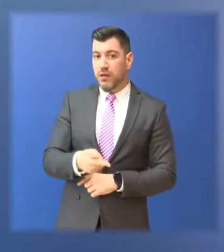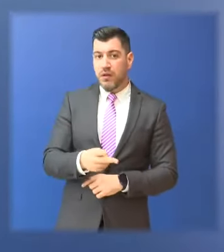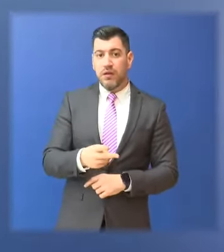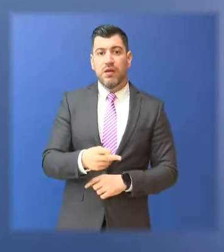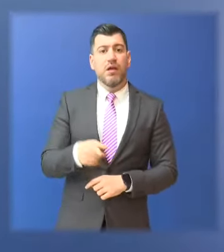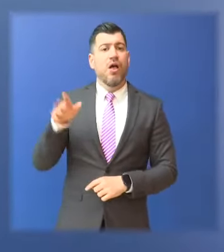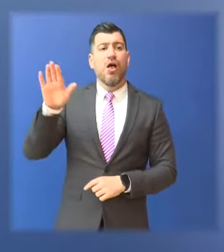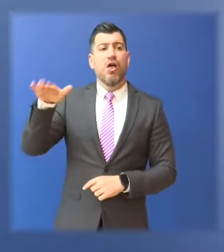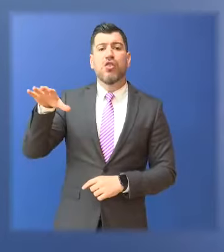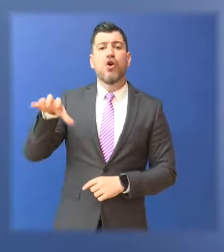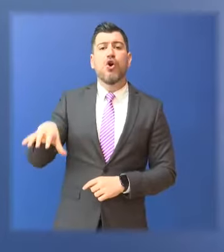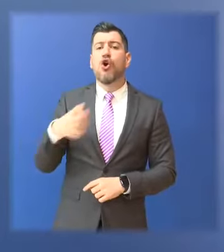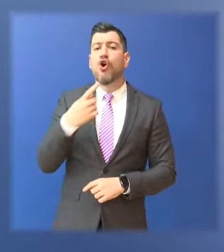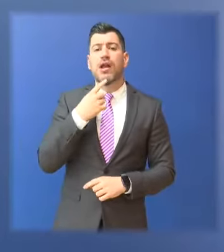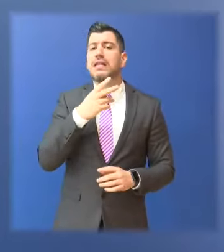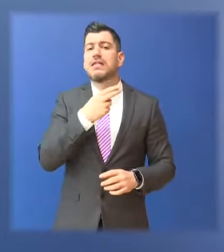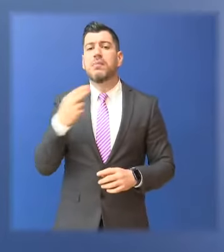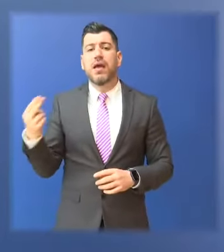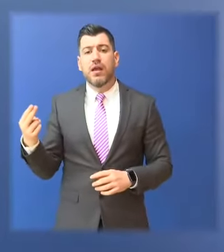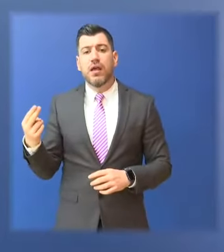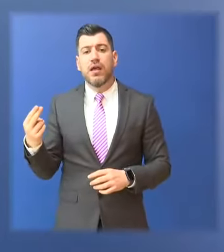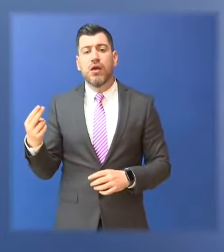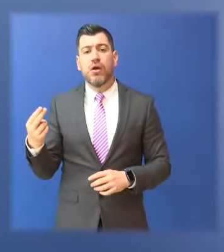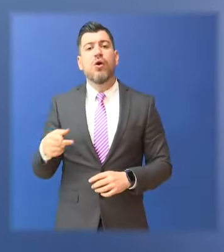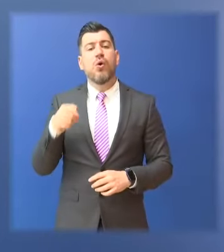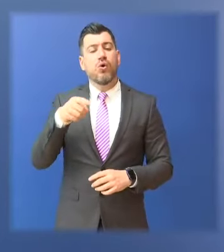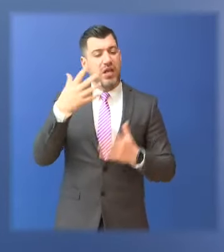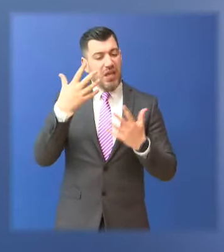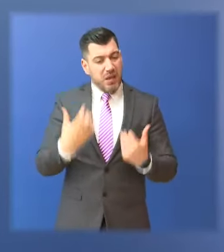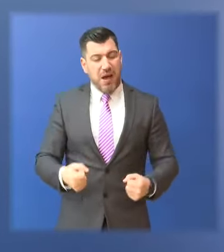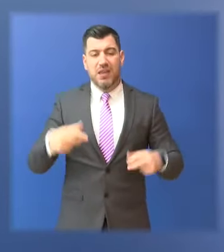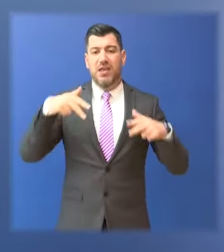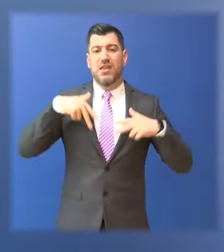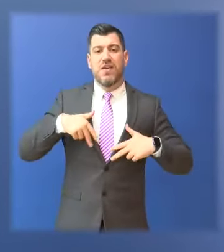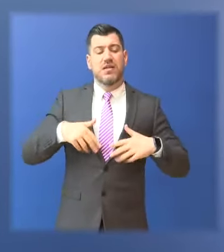κυβέρνηση που ως έχει καθήκον, ως έχει υποχρέωση, παρεμβαίνει